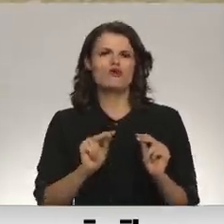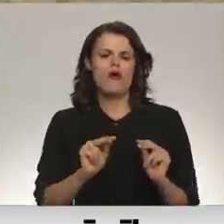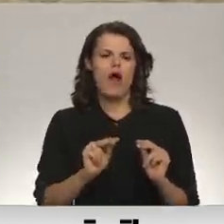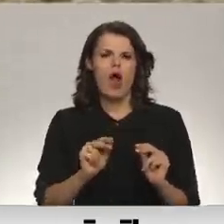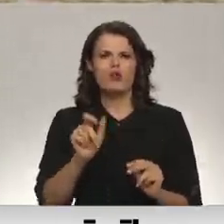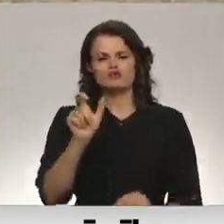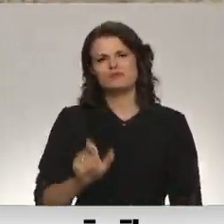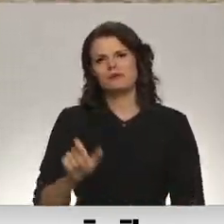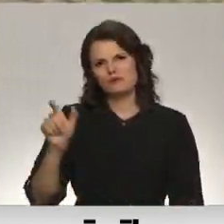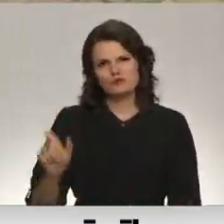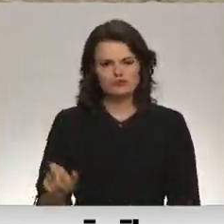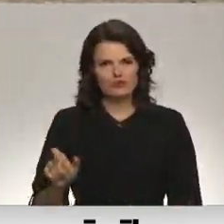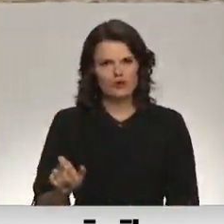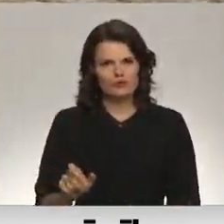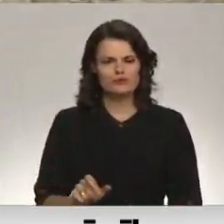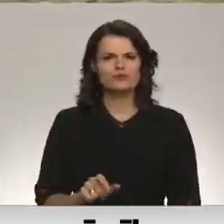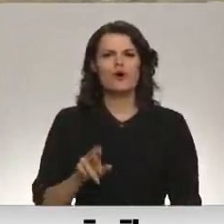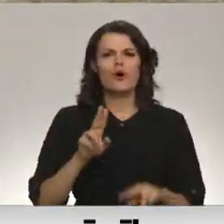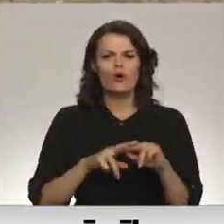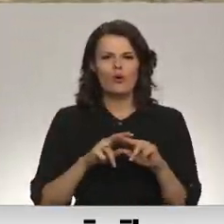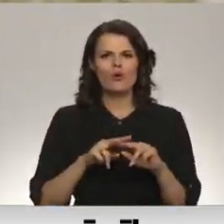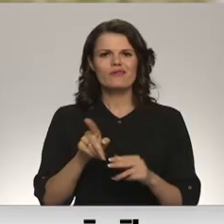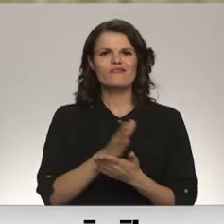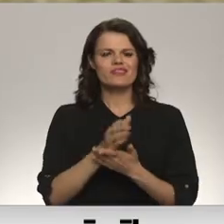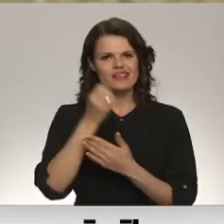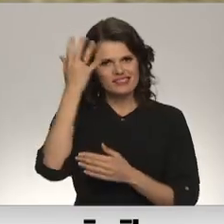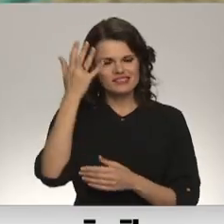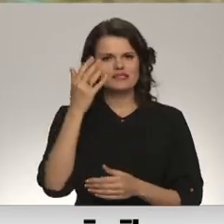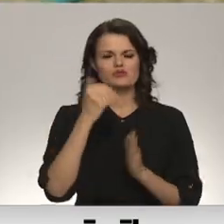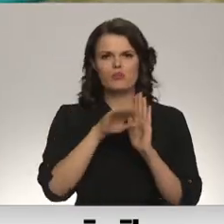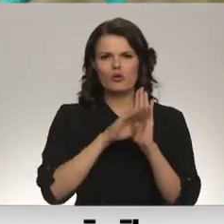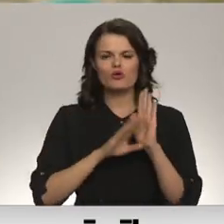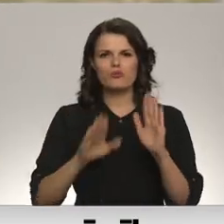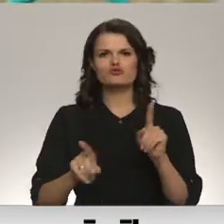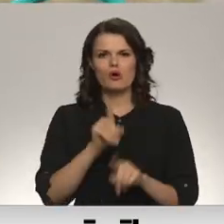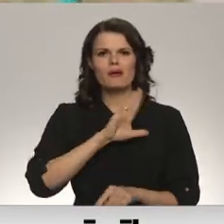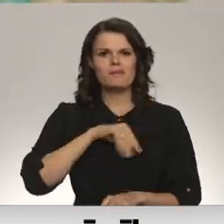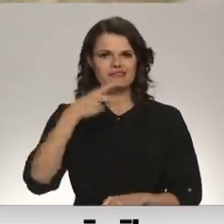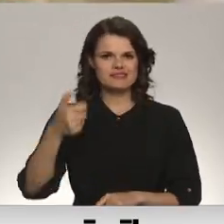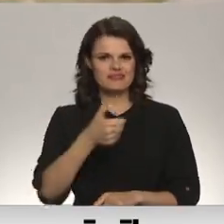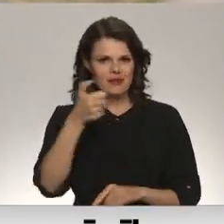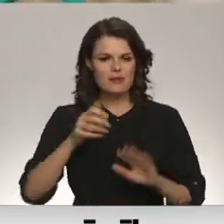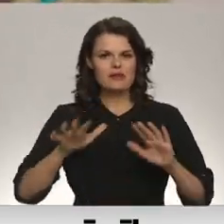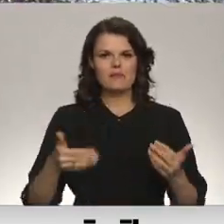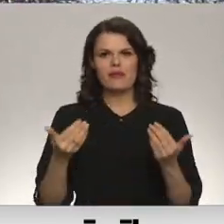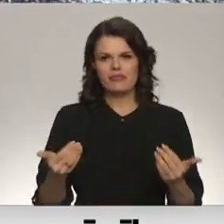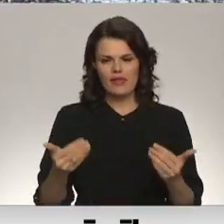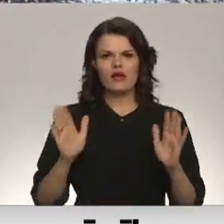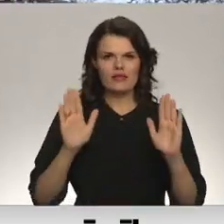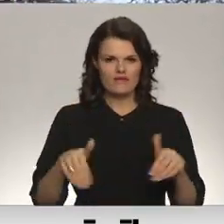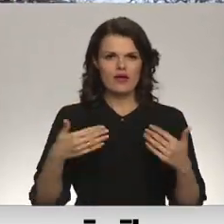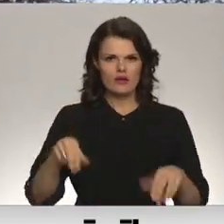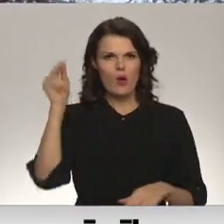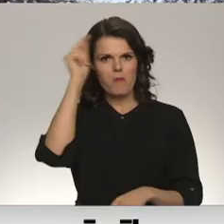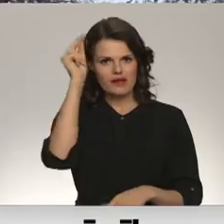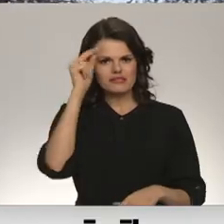Lai arī valsts aizsardzības mācība vidējās izglītības programmās būs obligāta pēc 2 gadiem, šobrīd to iespējams apgūt vairāk nekā 90